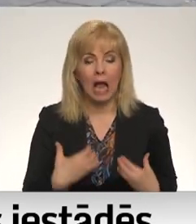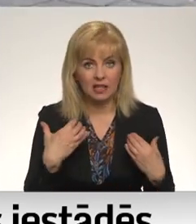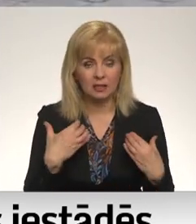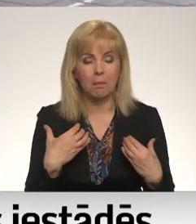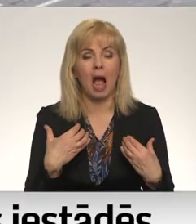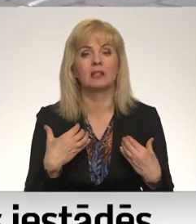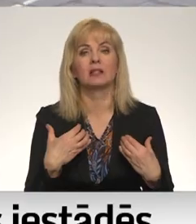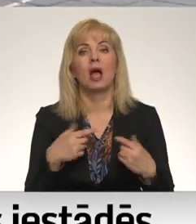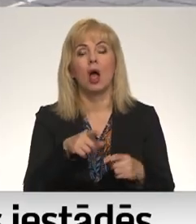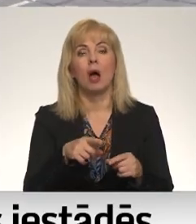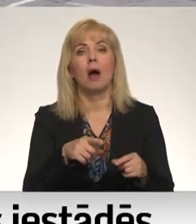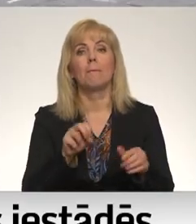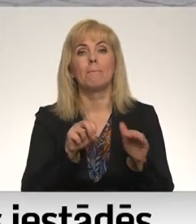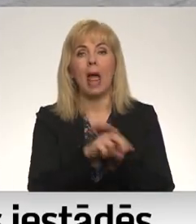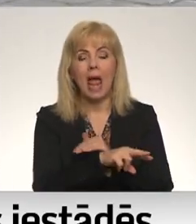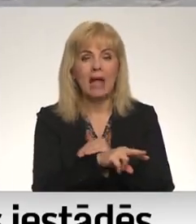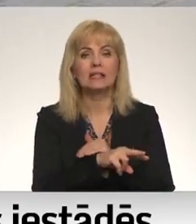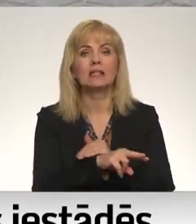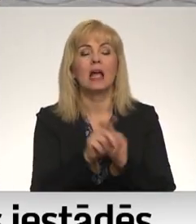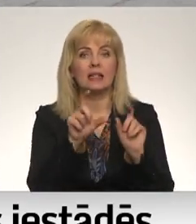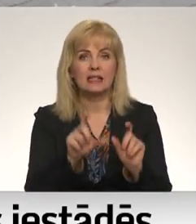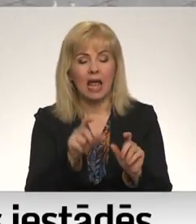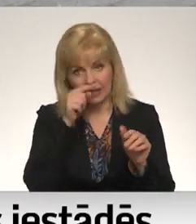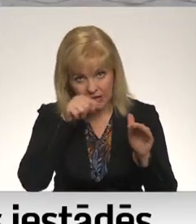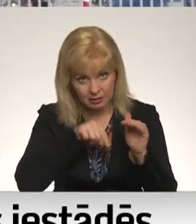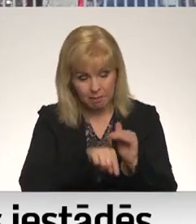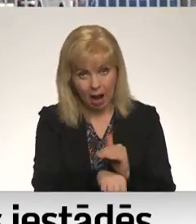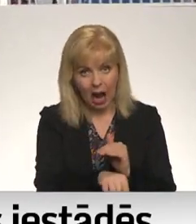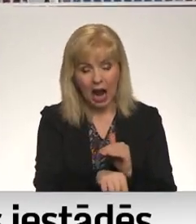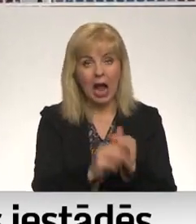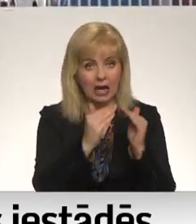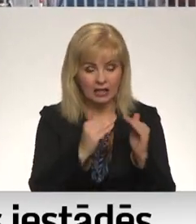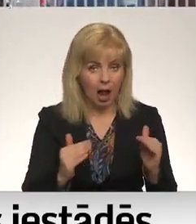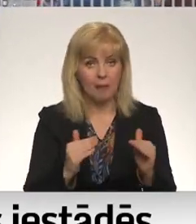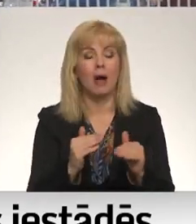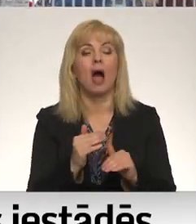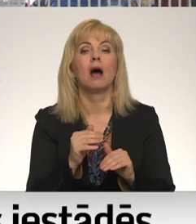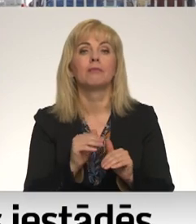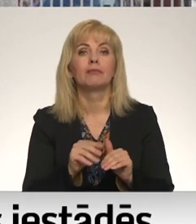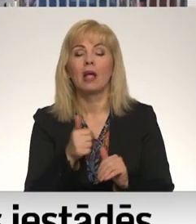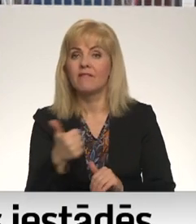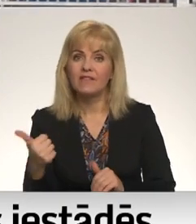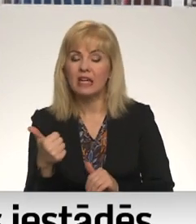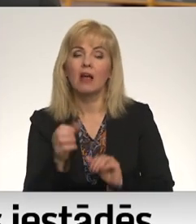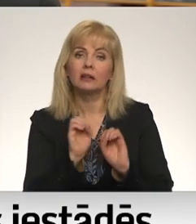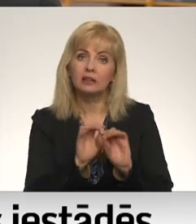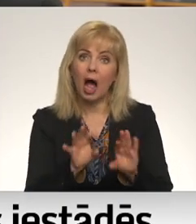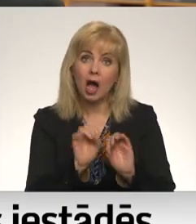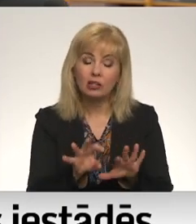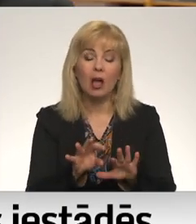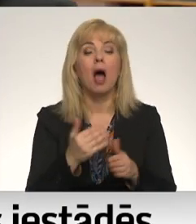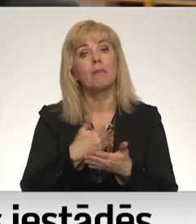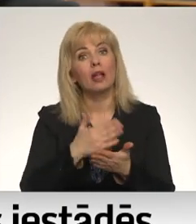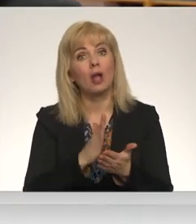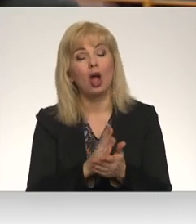ir bēdzis un sēdējis pagrabā. Ja, tas viņa stāsts. Bet pārsvarā